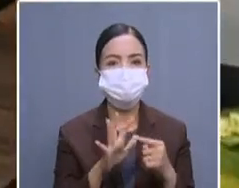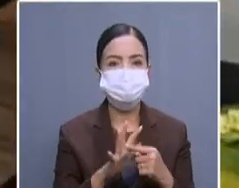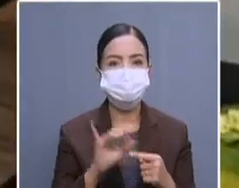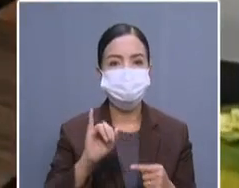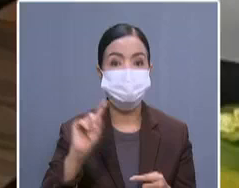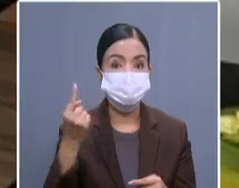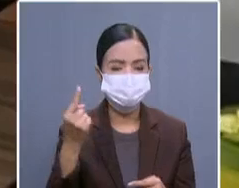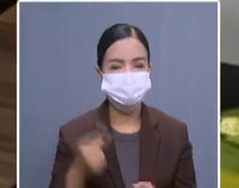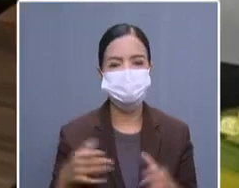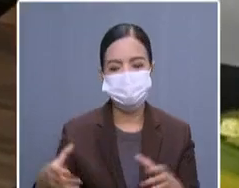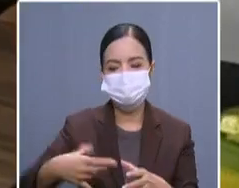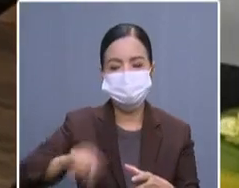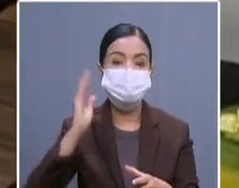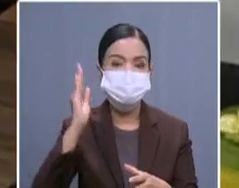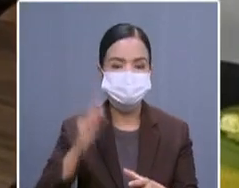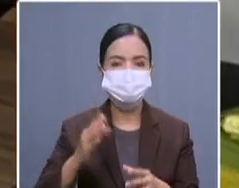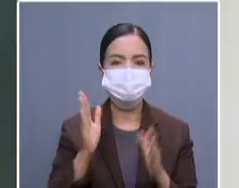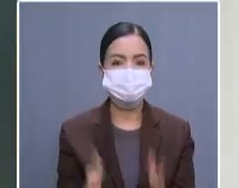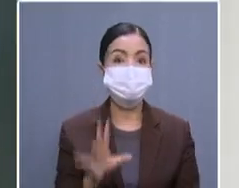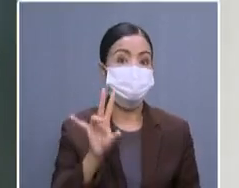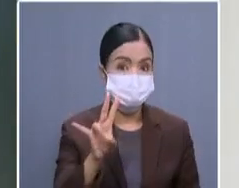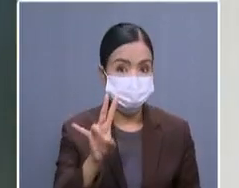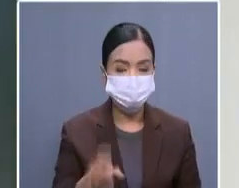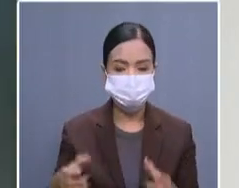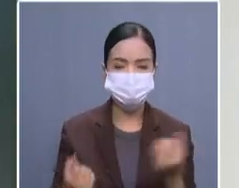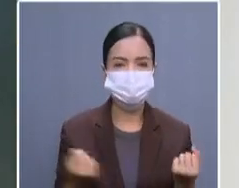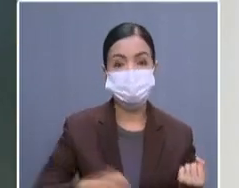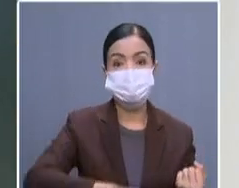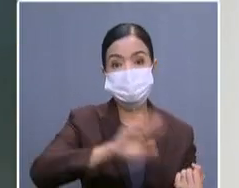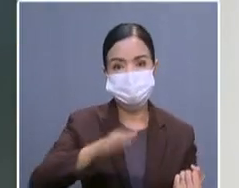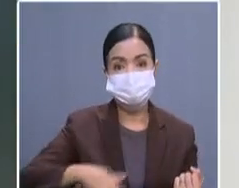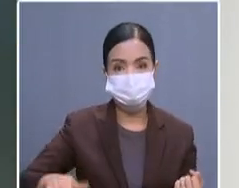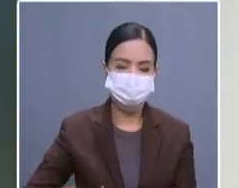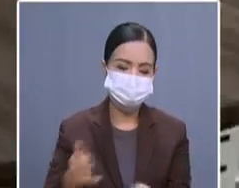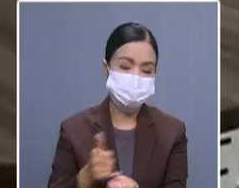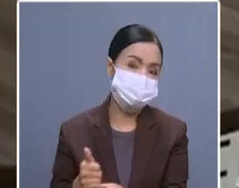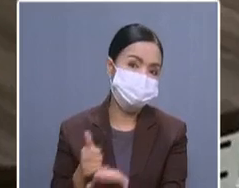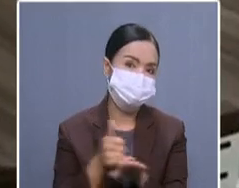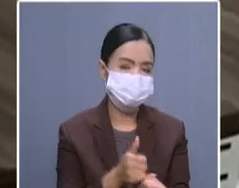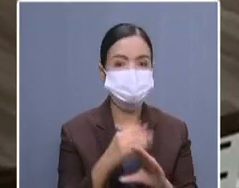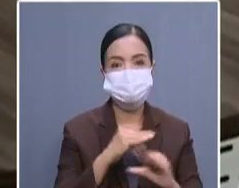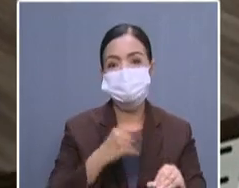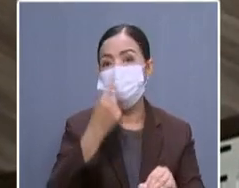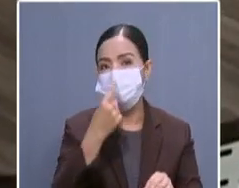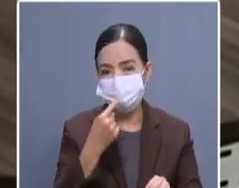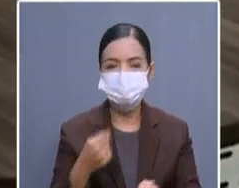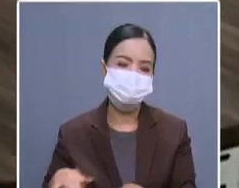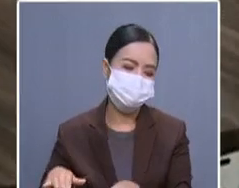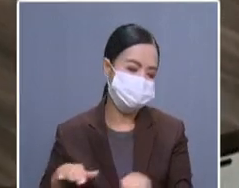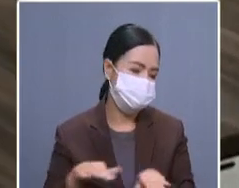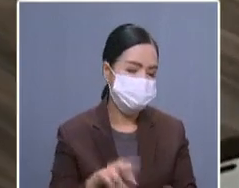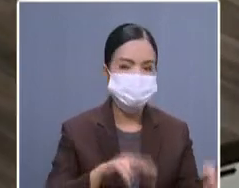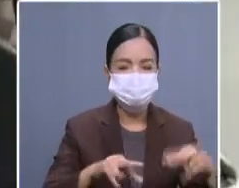จำนวน7คนค่ะที่อ้างว่าเป็นตำรวจตชด.ใช้รถกระบะตอนเดียวค่ะแล้วก็รถเก๋งสีแดงเนี่ยเข้ามาตรวจค้น